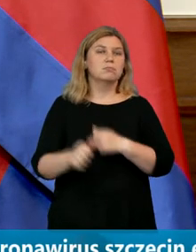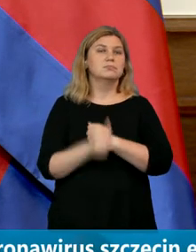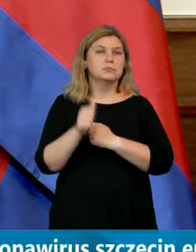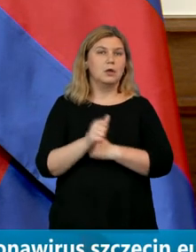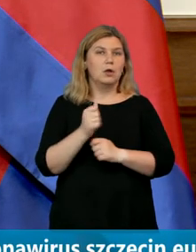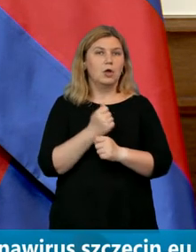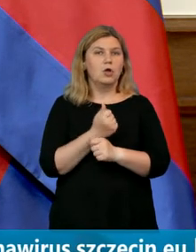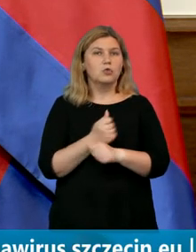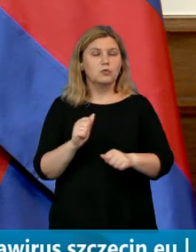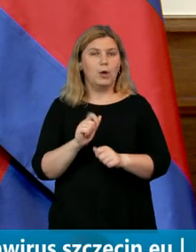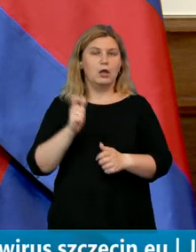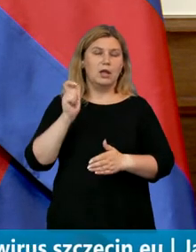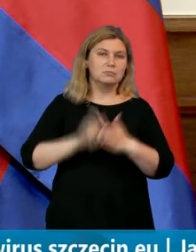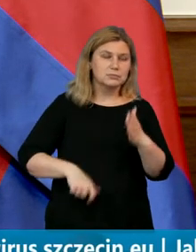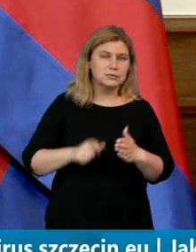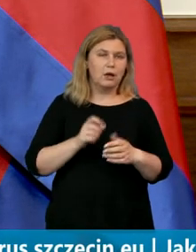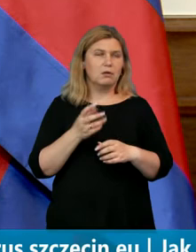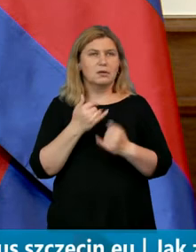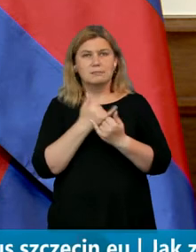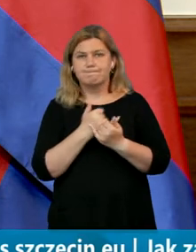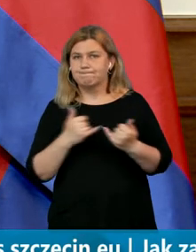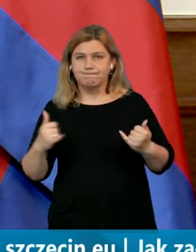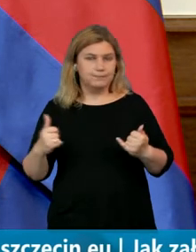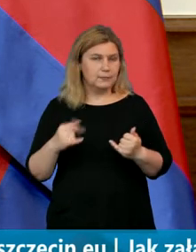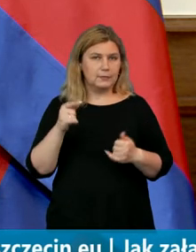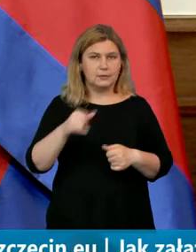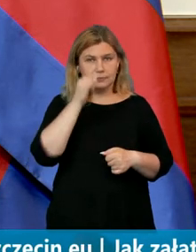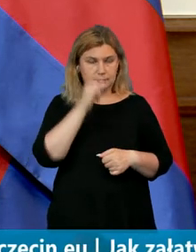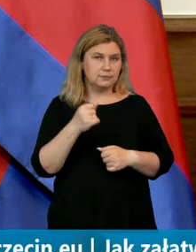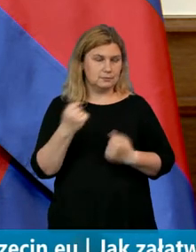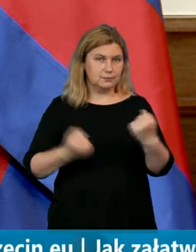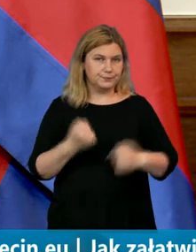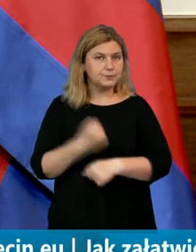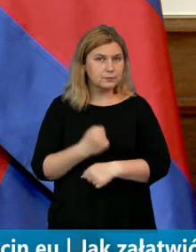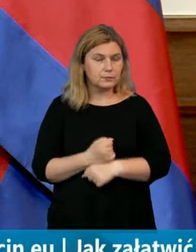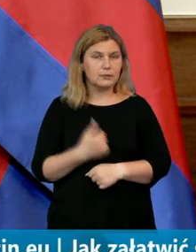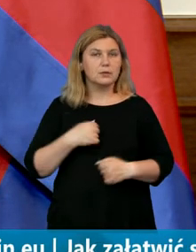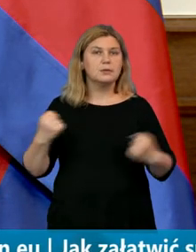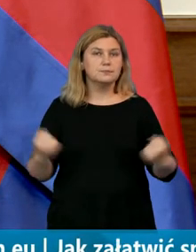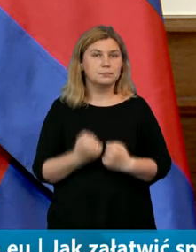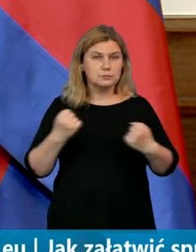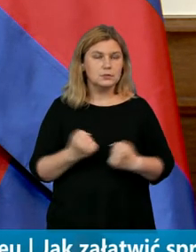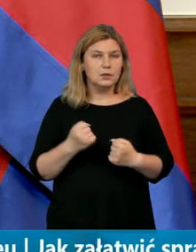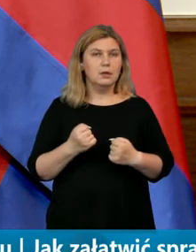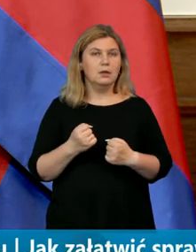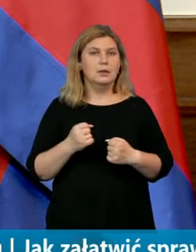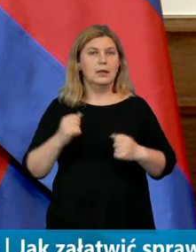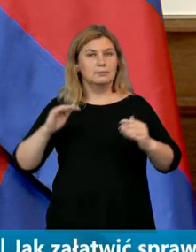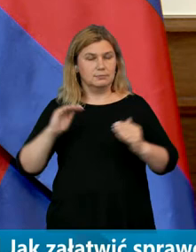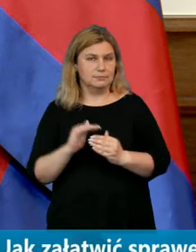zwolnień, chorób, niedyspozycyjności kierowców. Więc staramy się to oczywiście łagodzić w różny